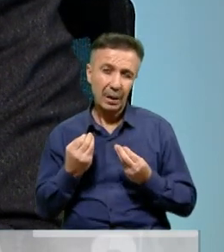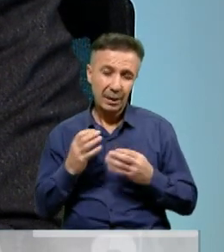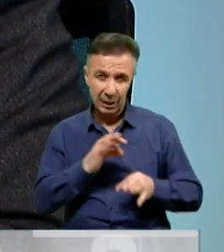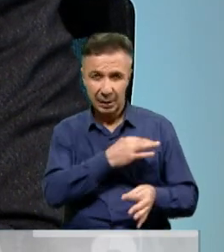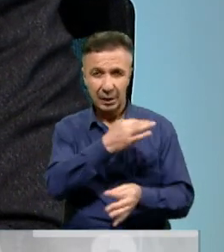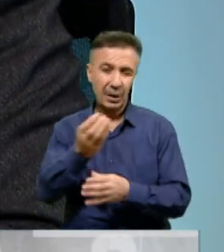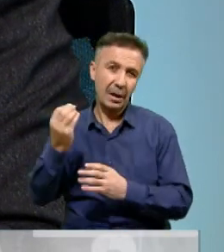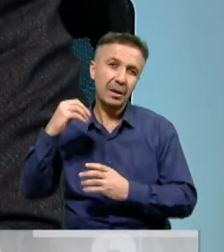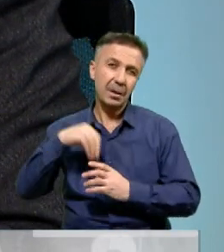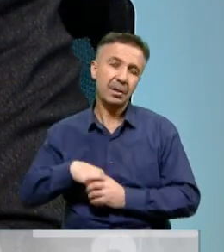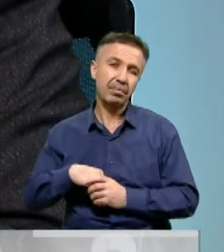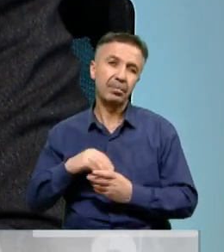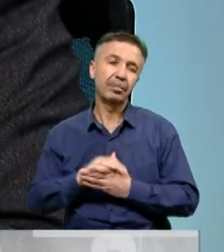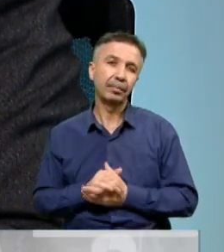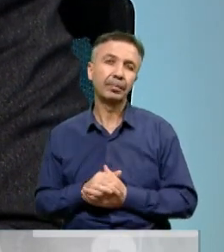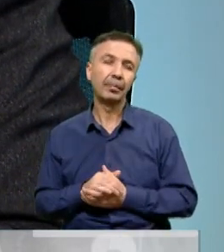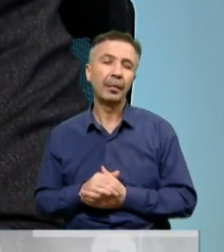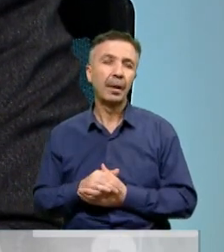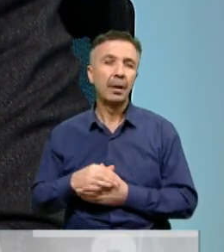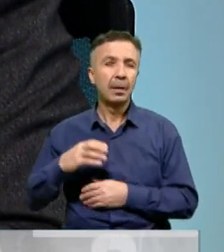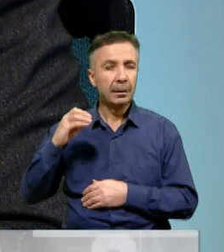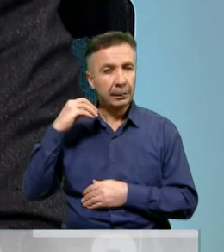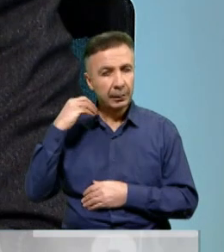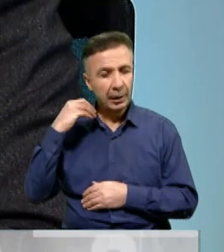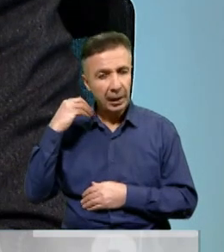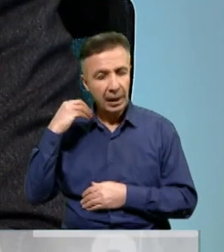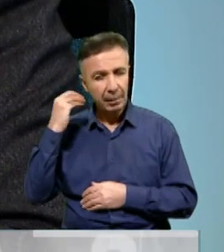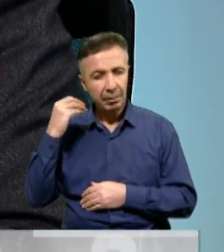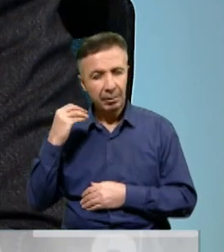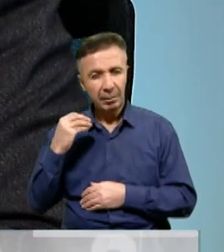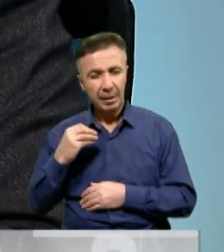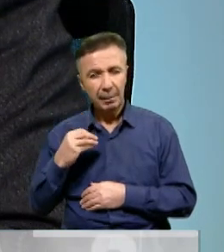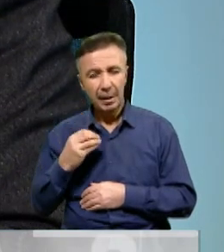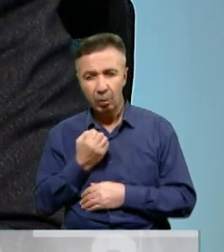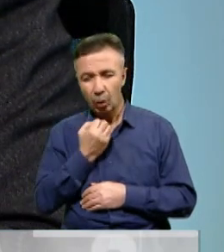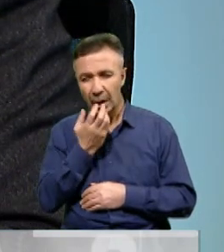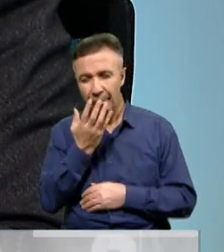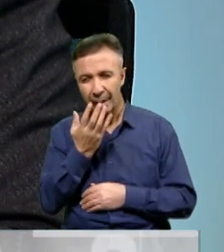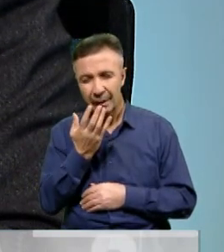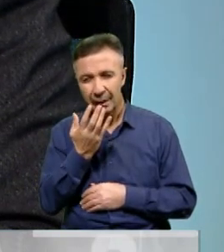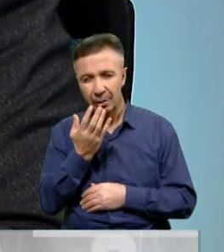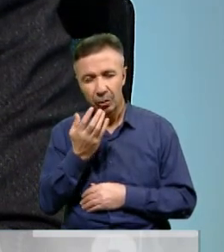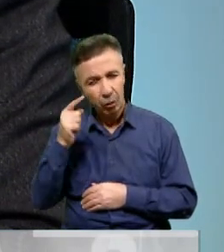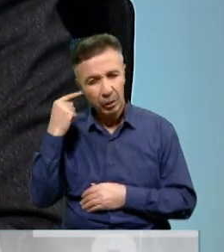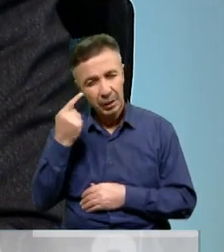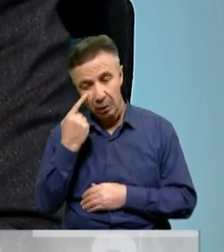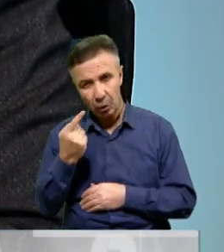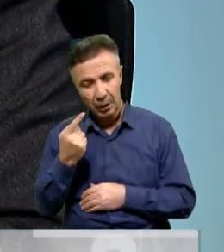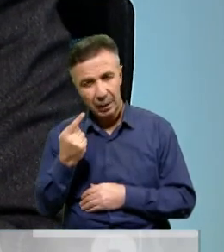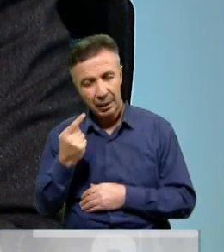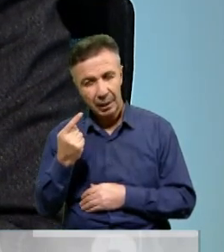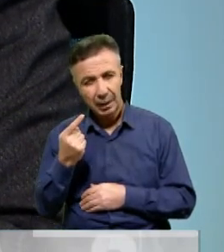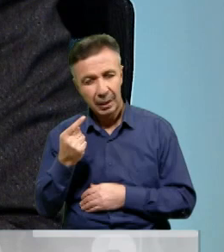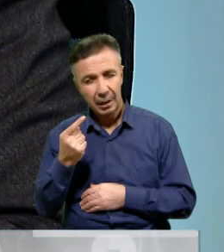için efendim İmam Muhammed'in bu görüşüyle amel etmelerinin yeterli olabileceğini ifade ederiz. O